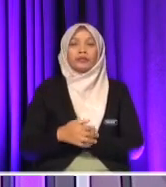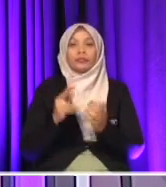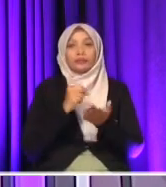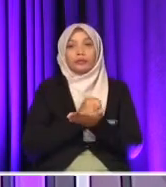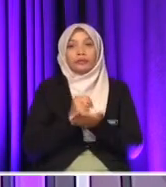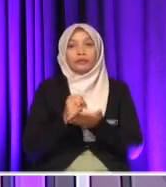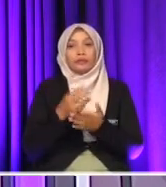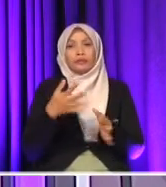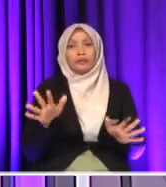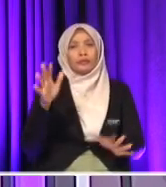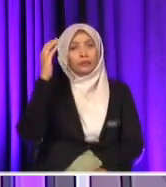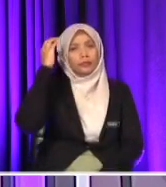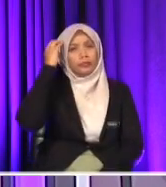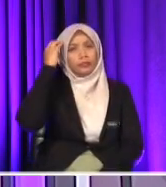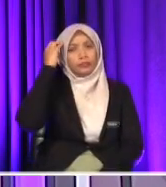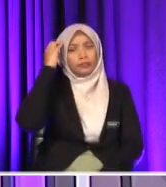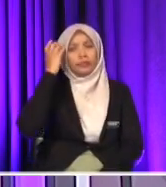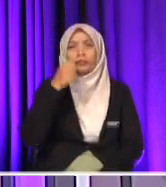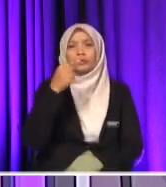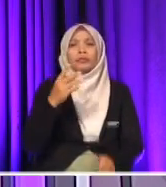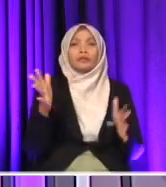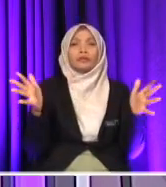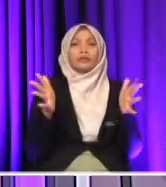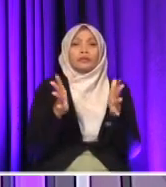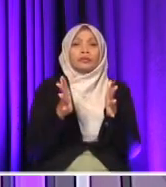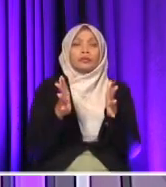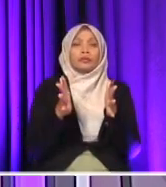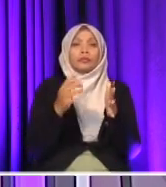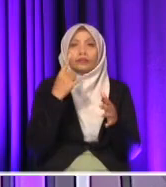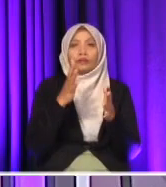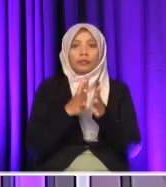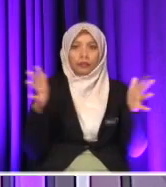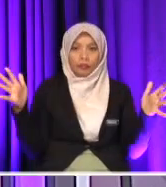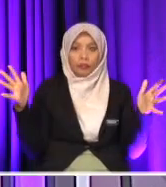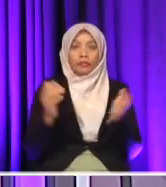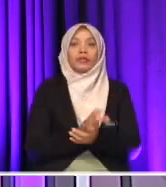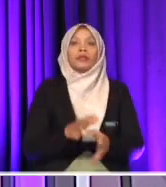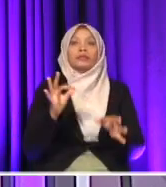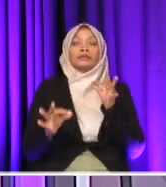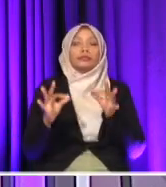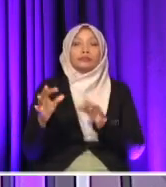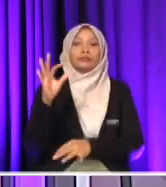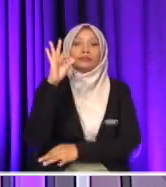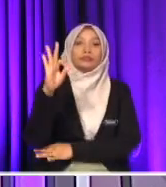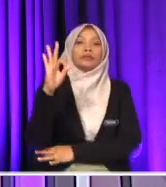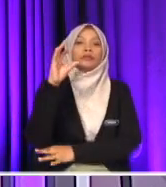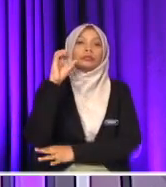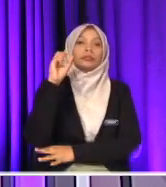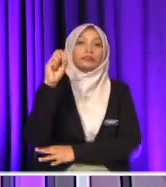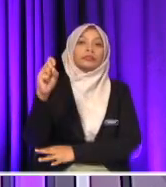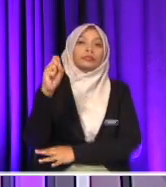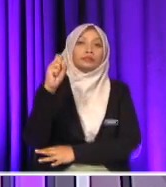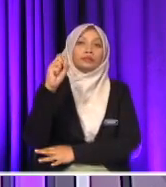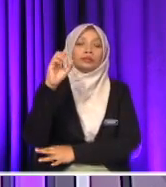kita dah tahu magnitude siapa besar siapa kecil. Tadi saya kata kalau XC, regangan